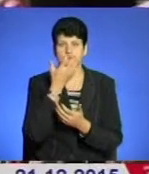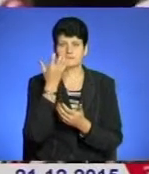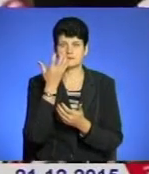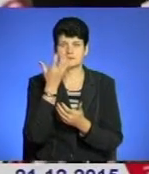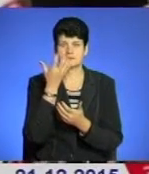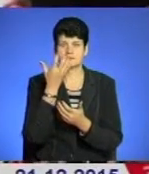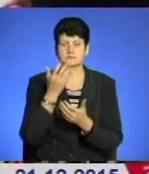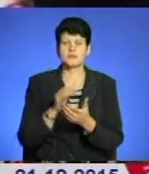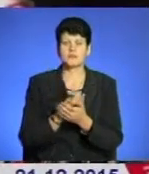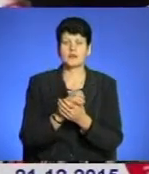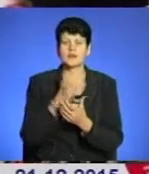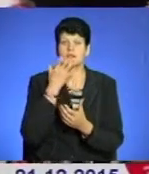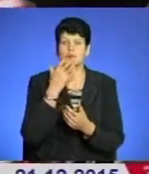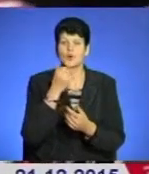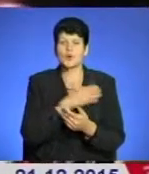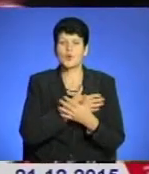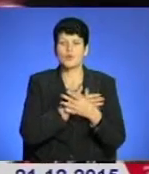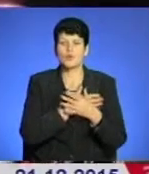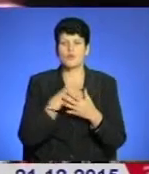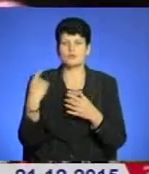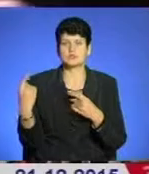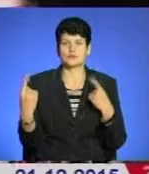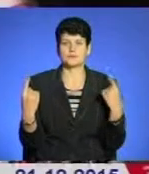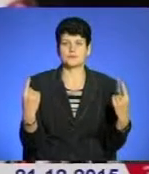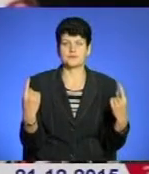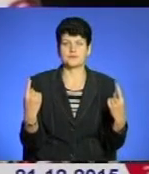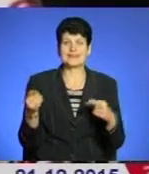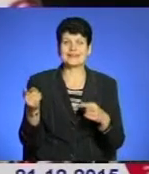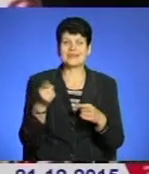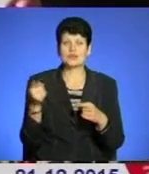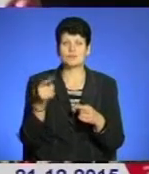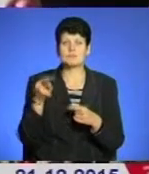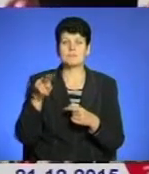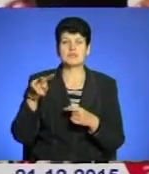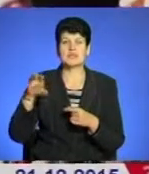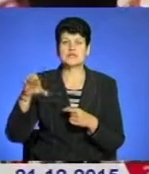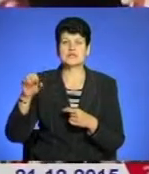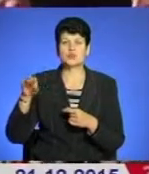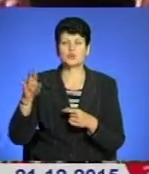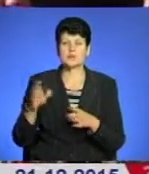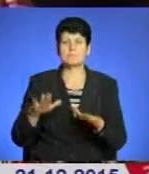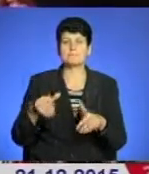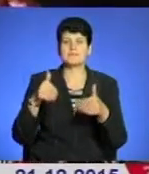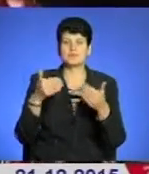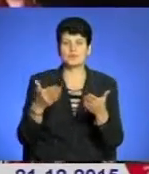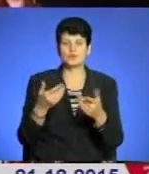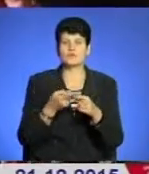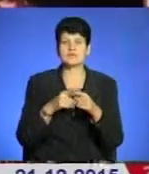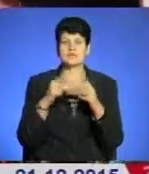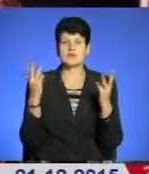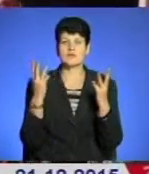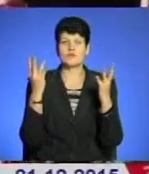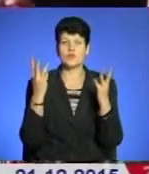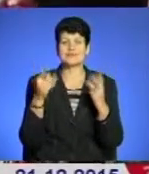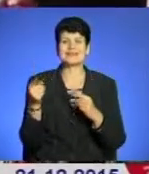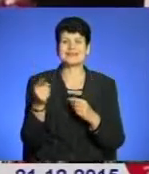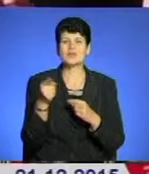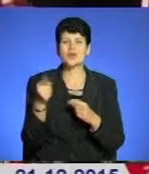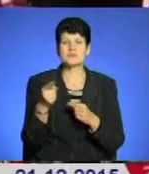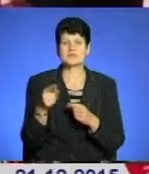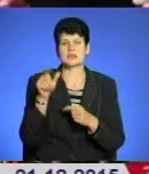Тепло і любов один до одного. Тож тернопільські пластуни передають цей Вифлеємський вогонь тернопільській